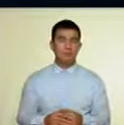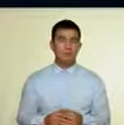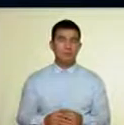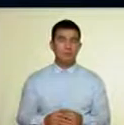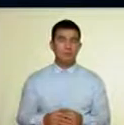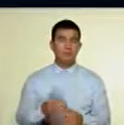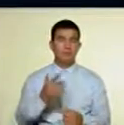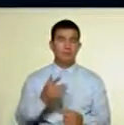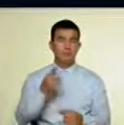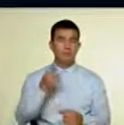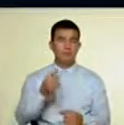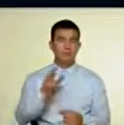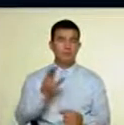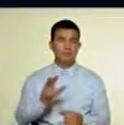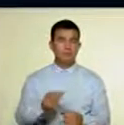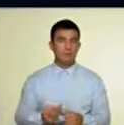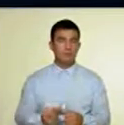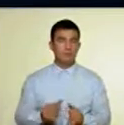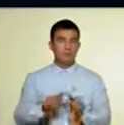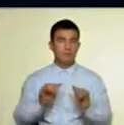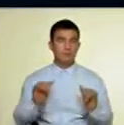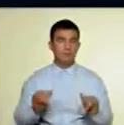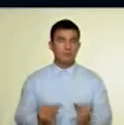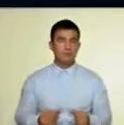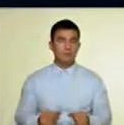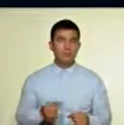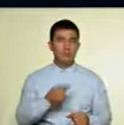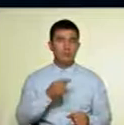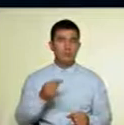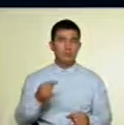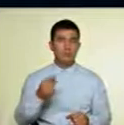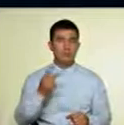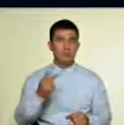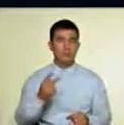5 dan 1 ning kubi ko'paytirilgan minus 2